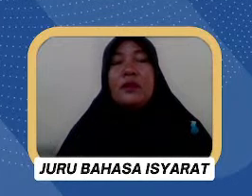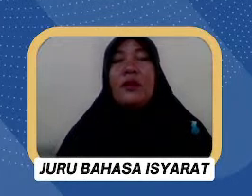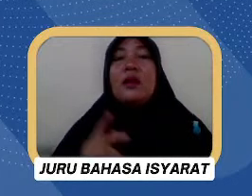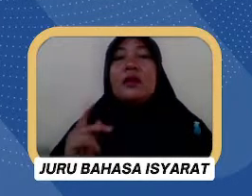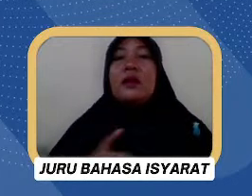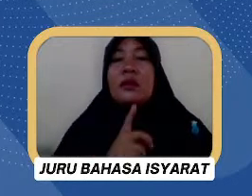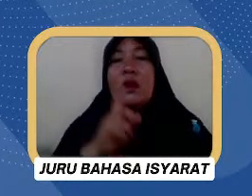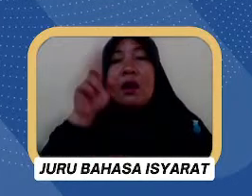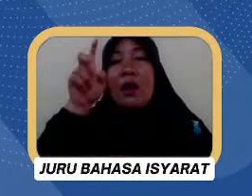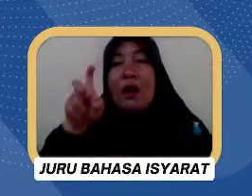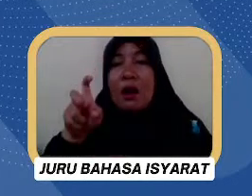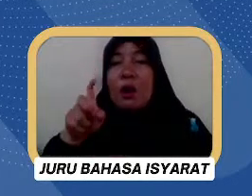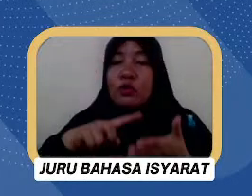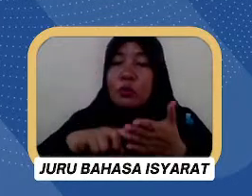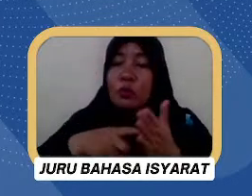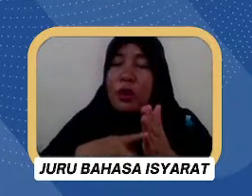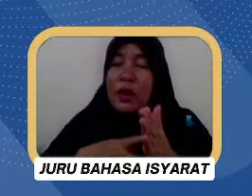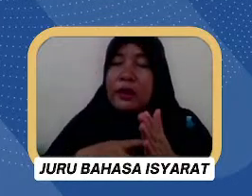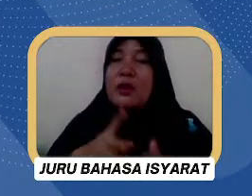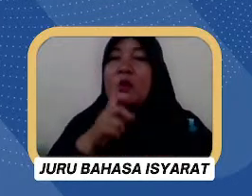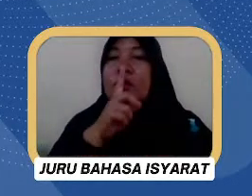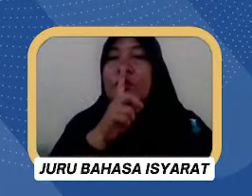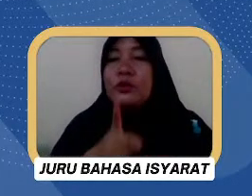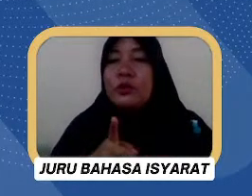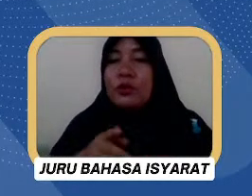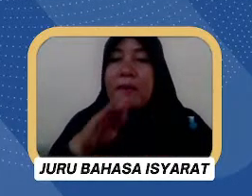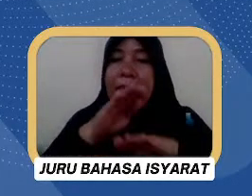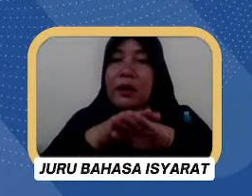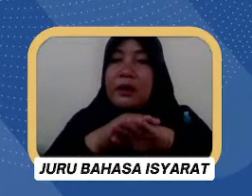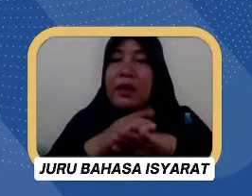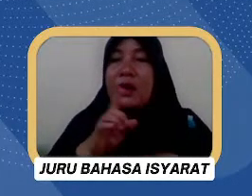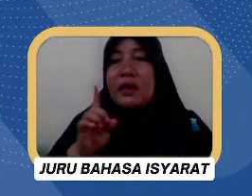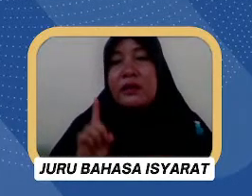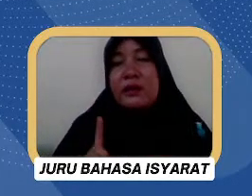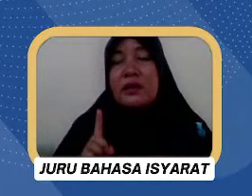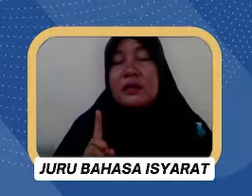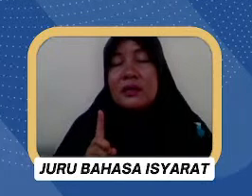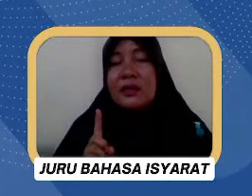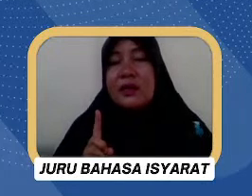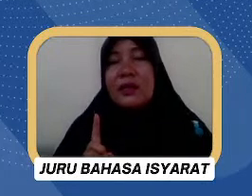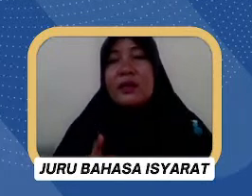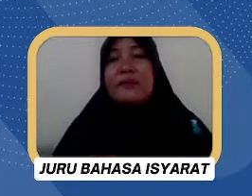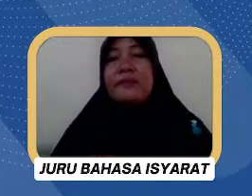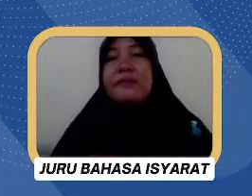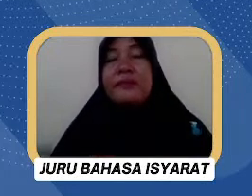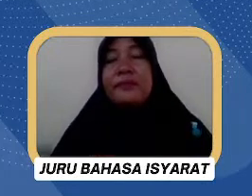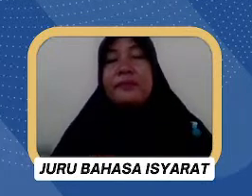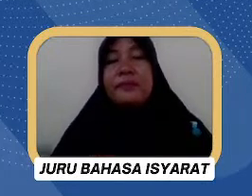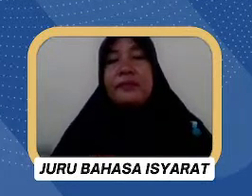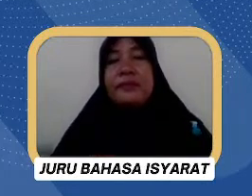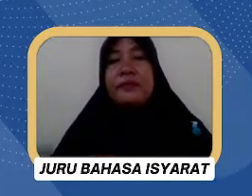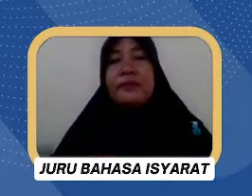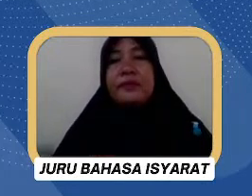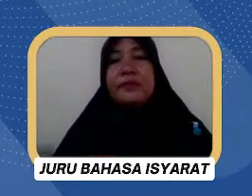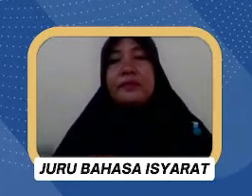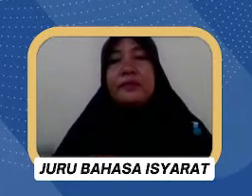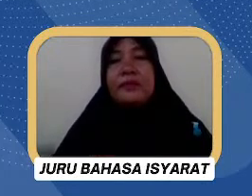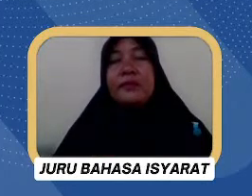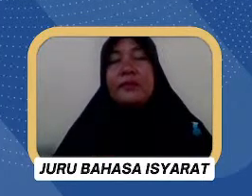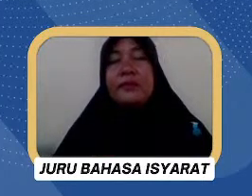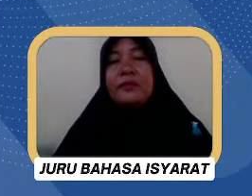sendiri bisa berimbas kepada orang lain, sehingga apa yang kita perbuat